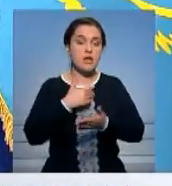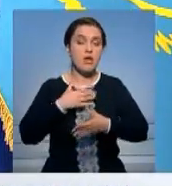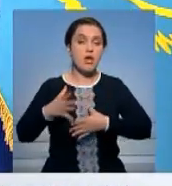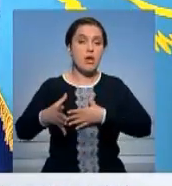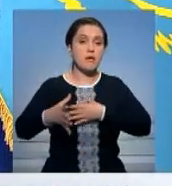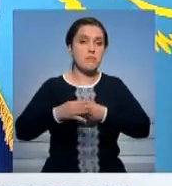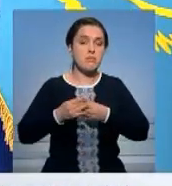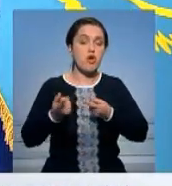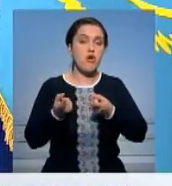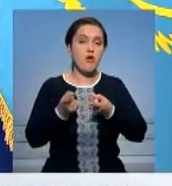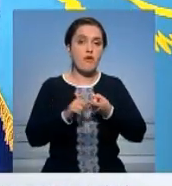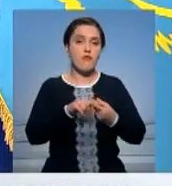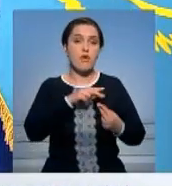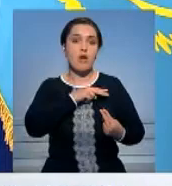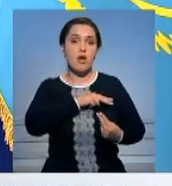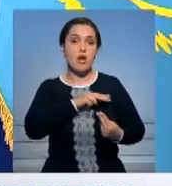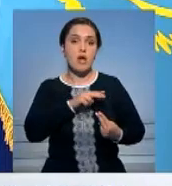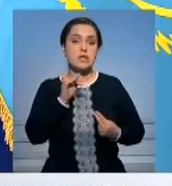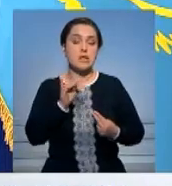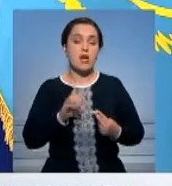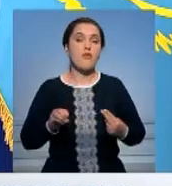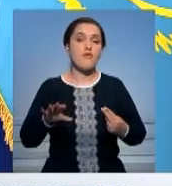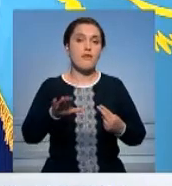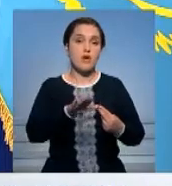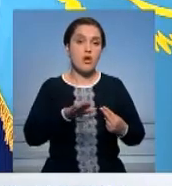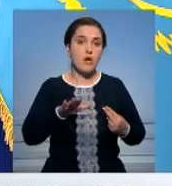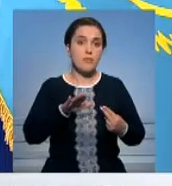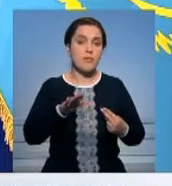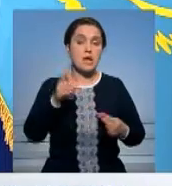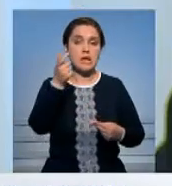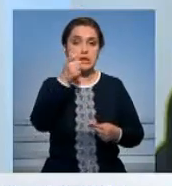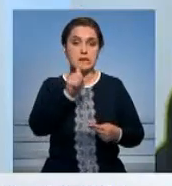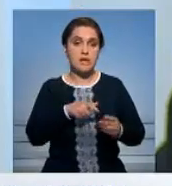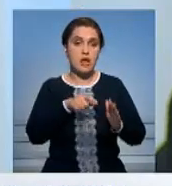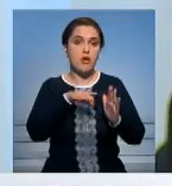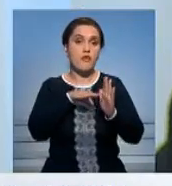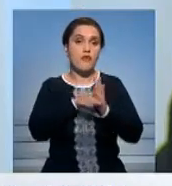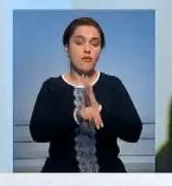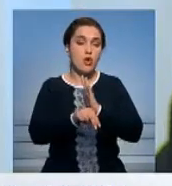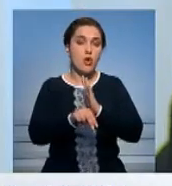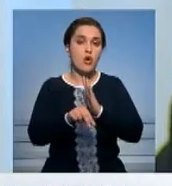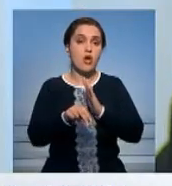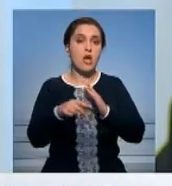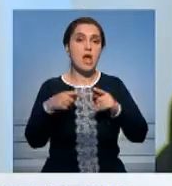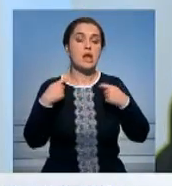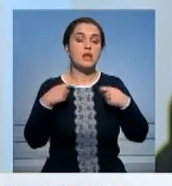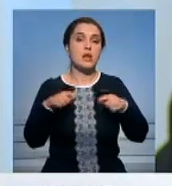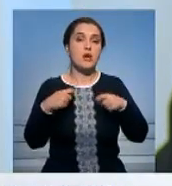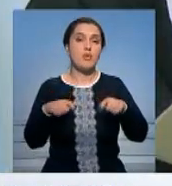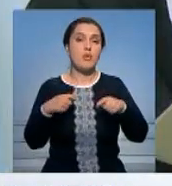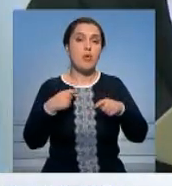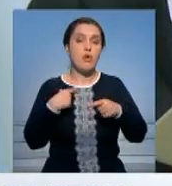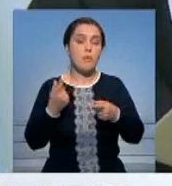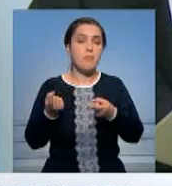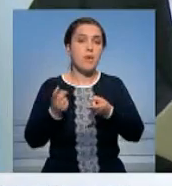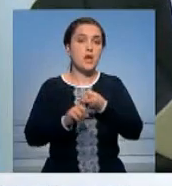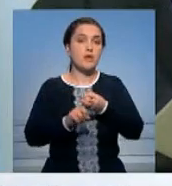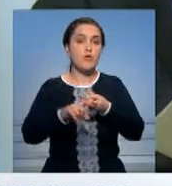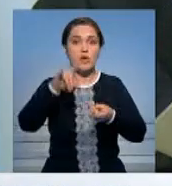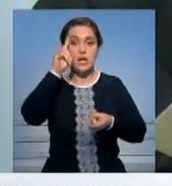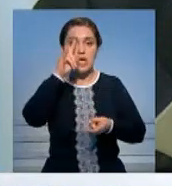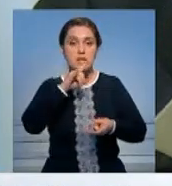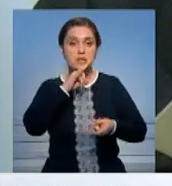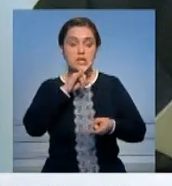партнеров Казахстана в Европейском Союзе. Италия входит в первую тройку торговых партнеров Казахстана и по